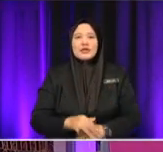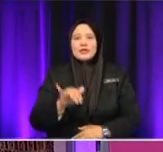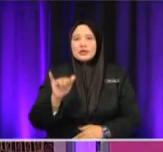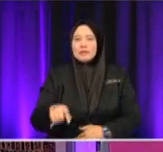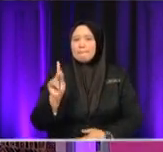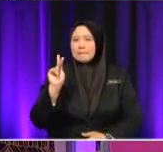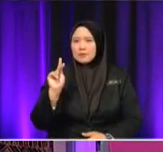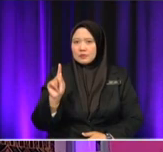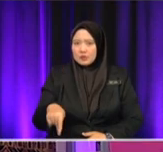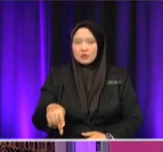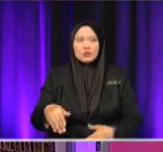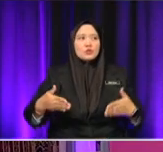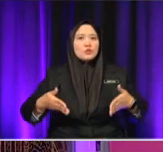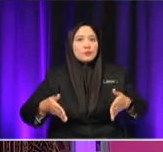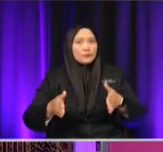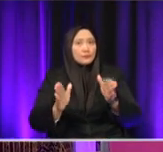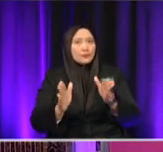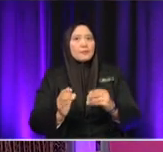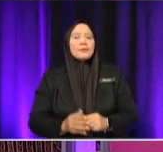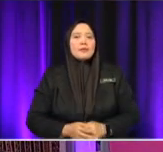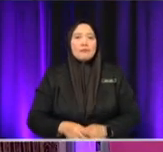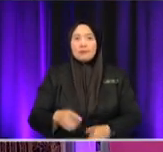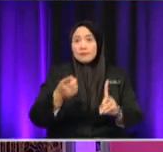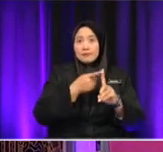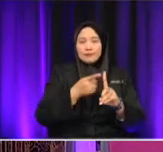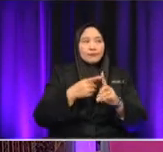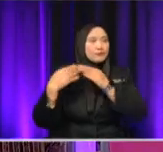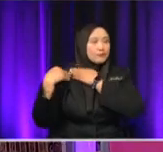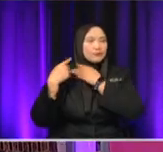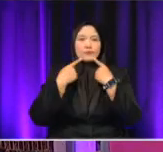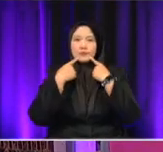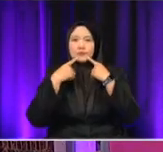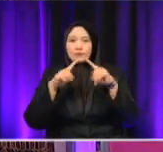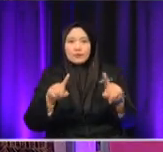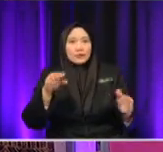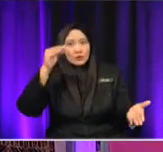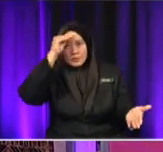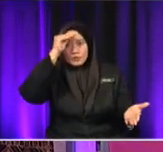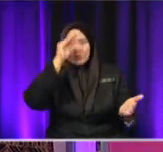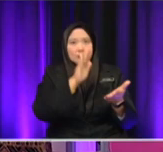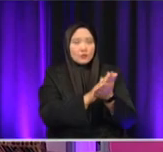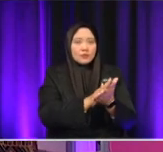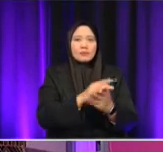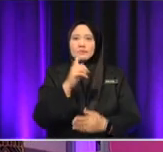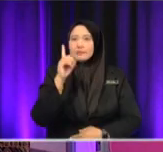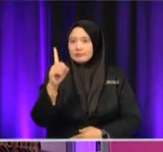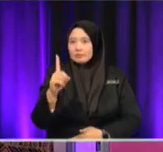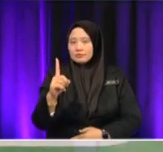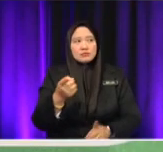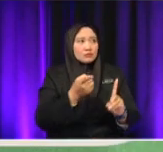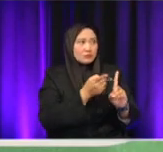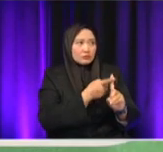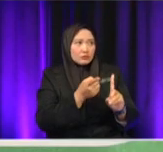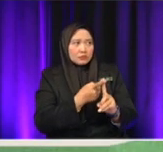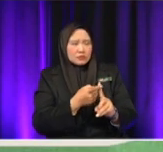perlu kita jalankan yang pertama adalah tanggung jawab suami Oke tanggung jawab suami yang pertama adalah menyediakan